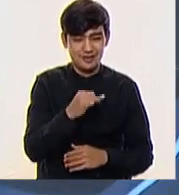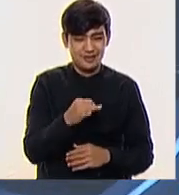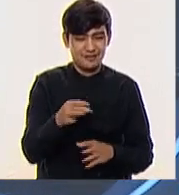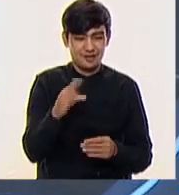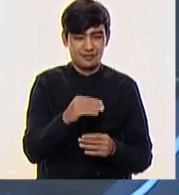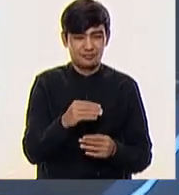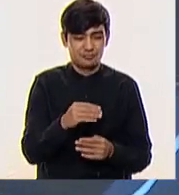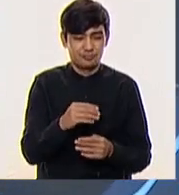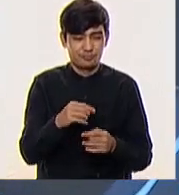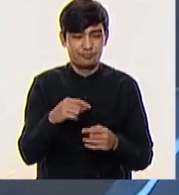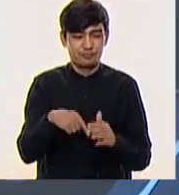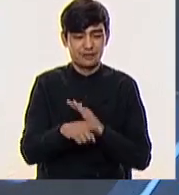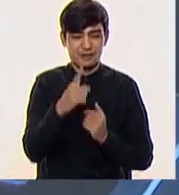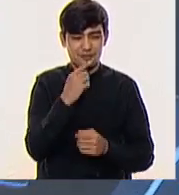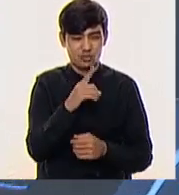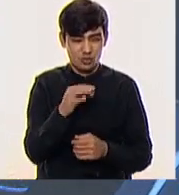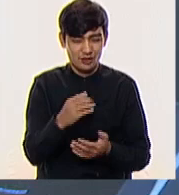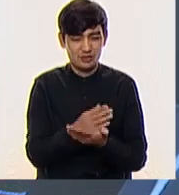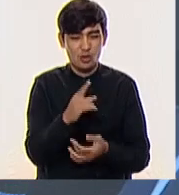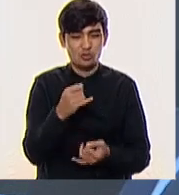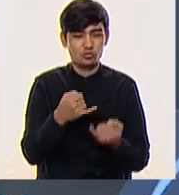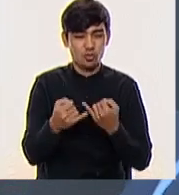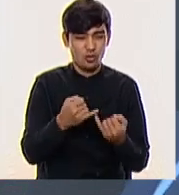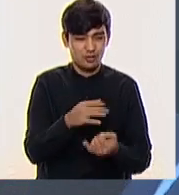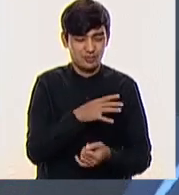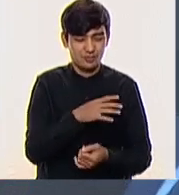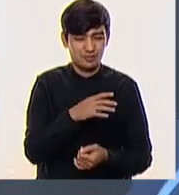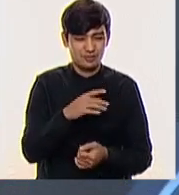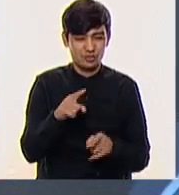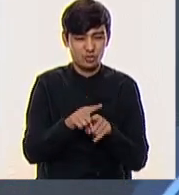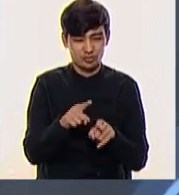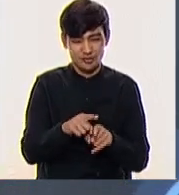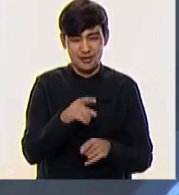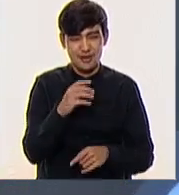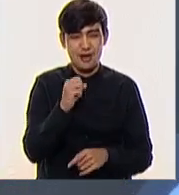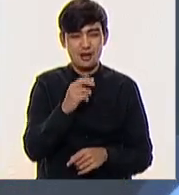складывается неблагополучная ситуация. В желтой зоне Актюбинская, Алмалинская,